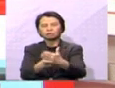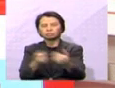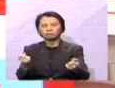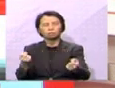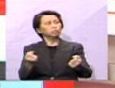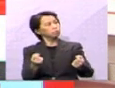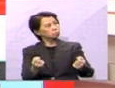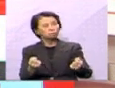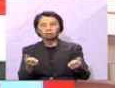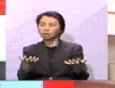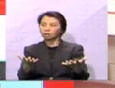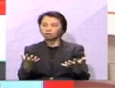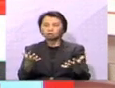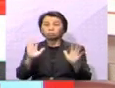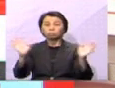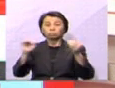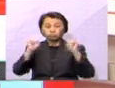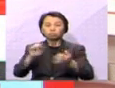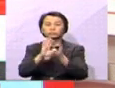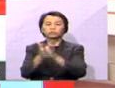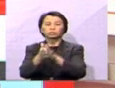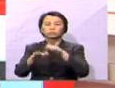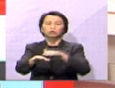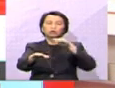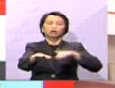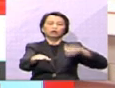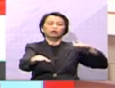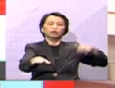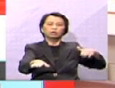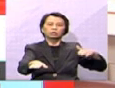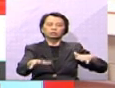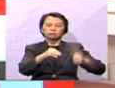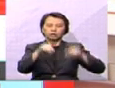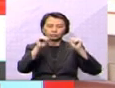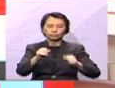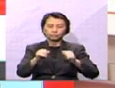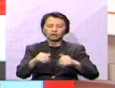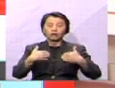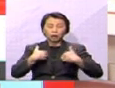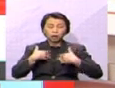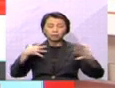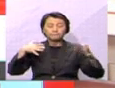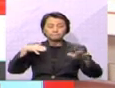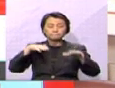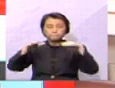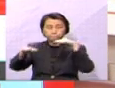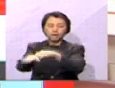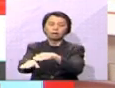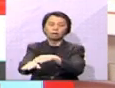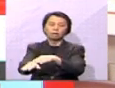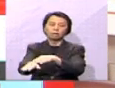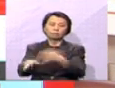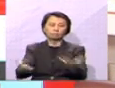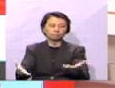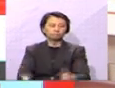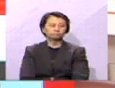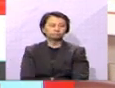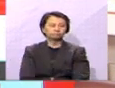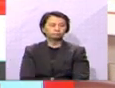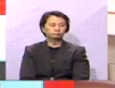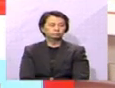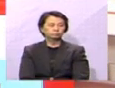Bukan sahaja boleh menyebabkan kesesakan lalu lintas dan malah boleh mengundang kemalangan laporan si roshini